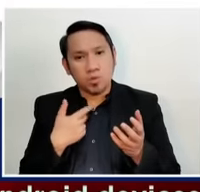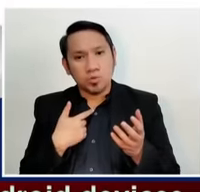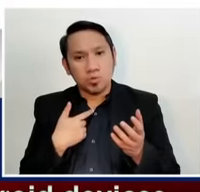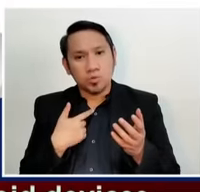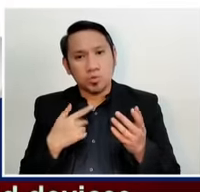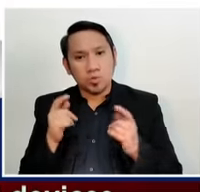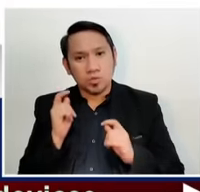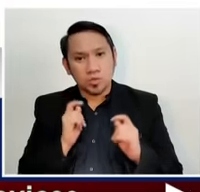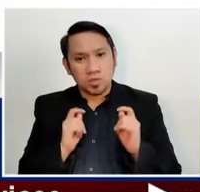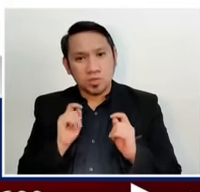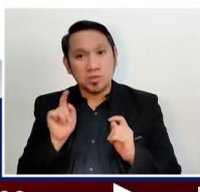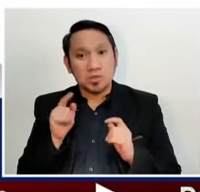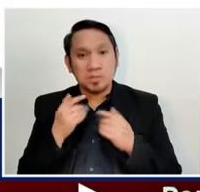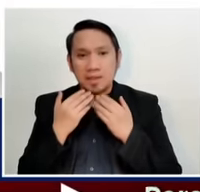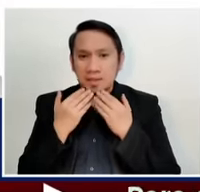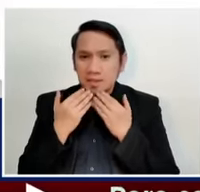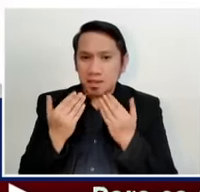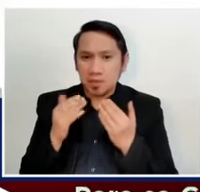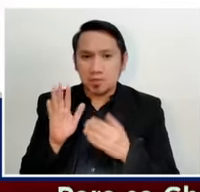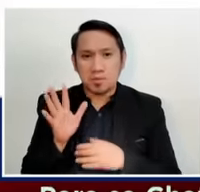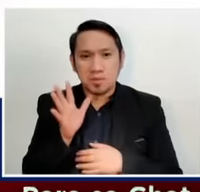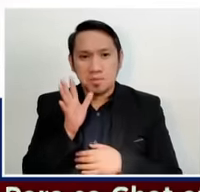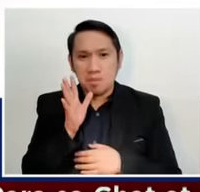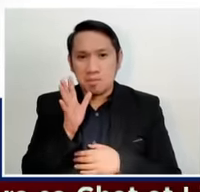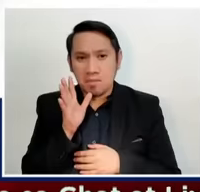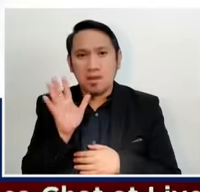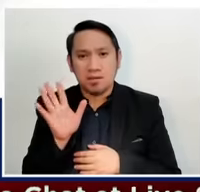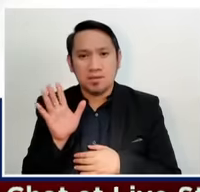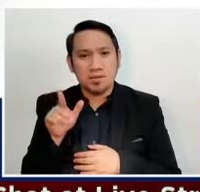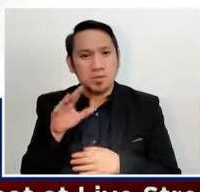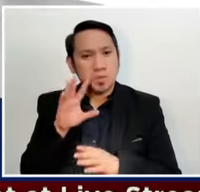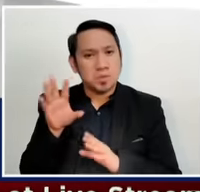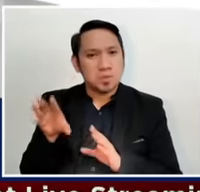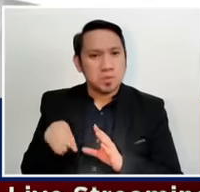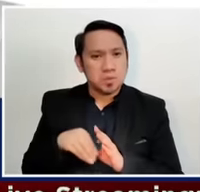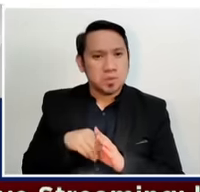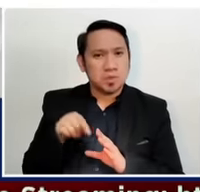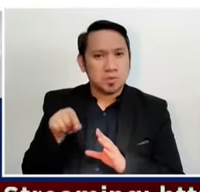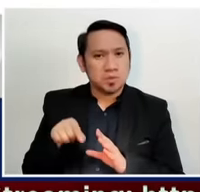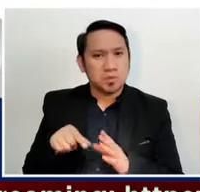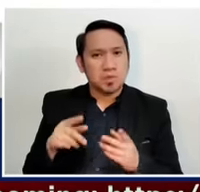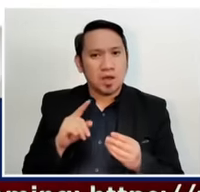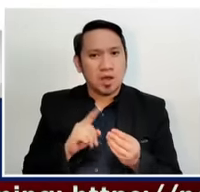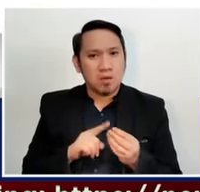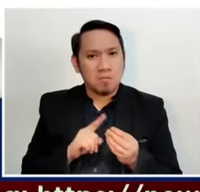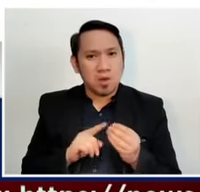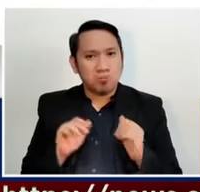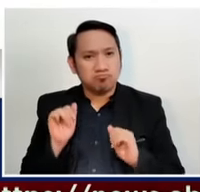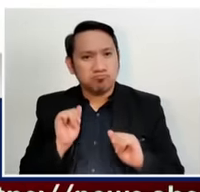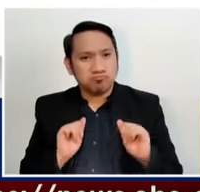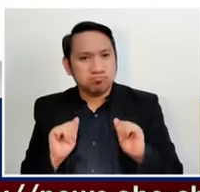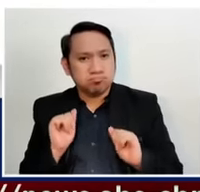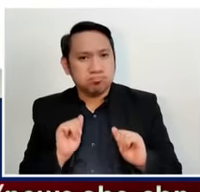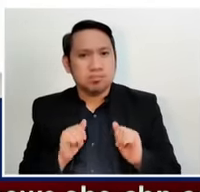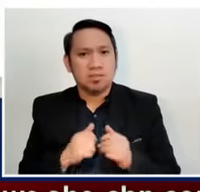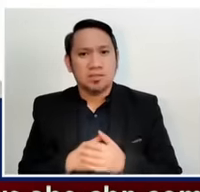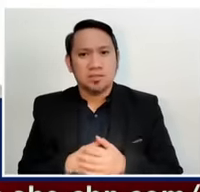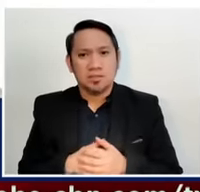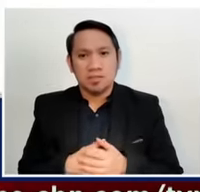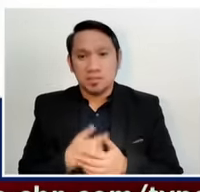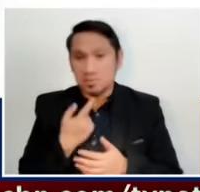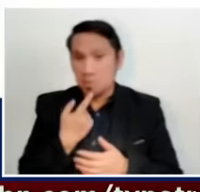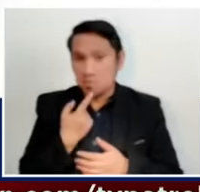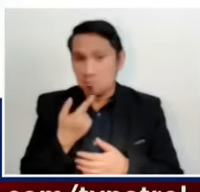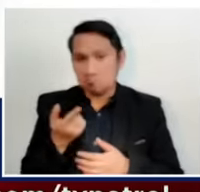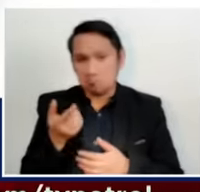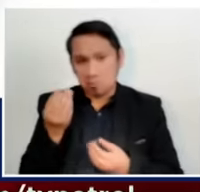Laking pasalamat din niya sa kanyang ina na naging malaking bahagi para pasukin ang karera sa pagtatanghal. Nang sabi po sa akin ng nanay